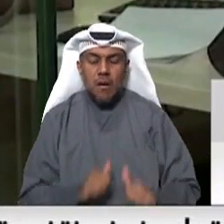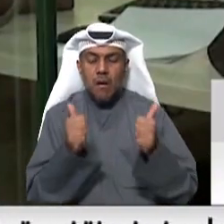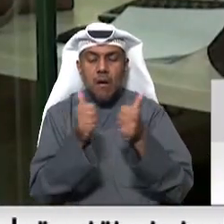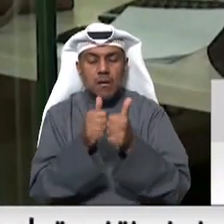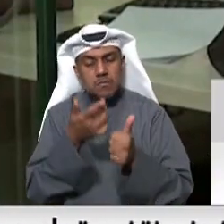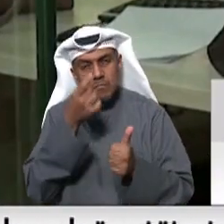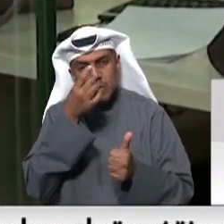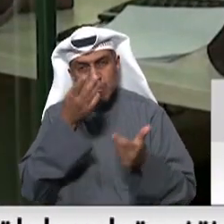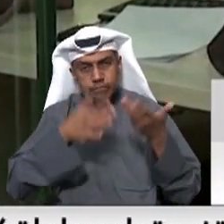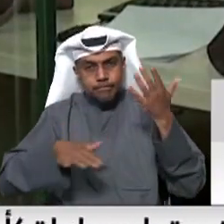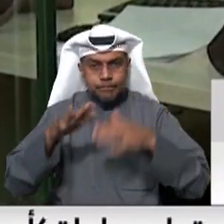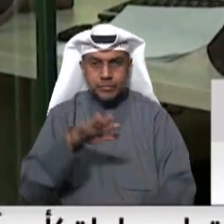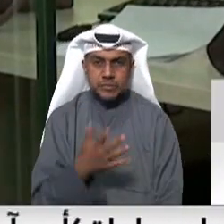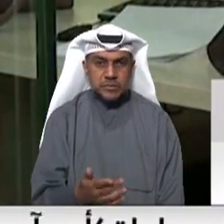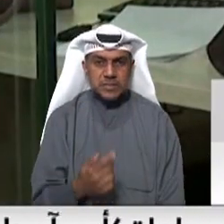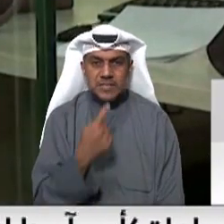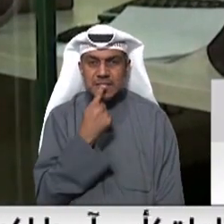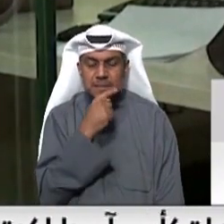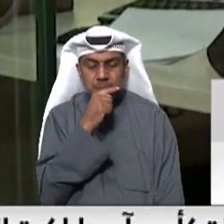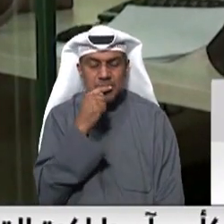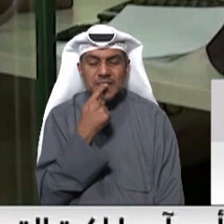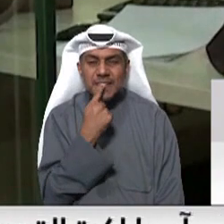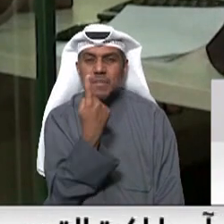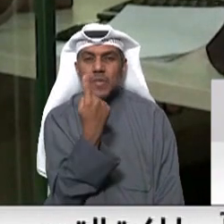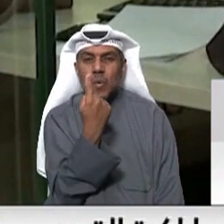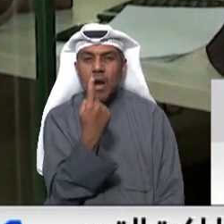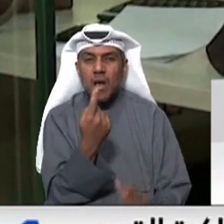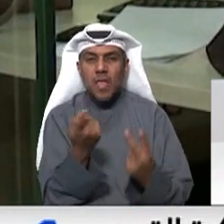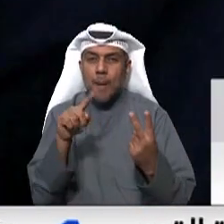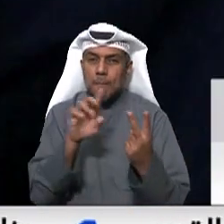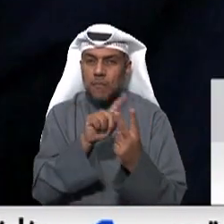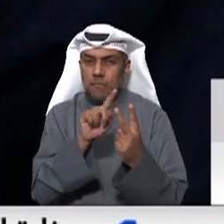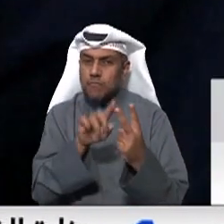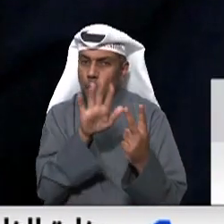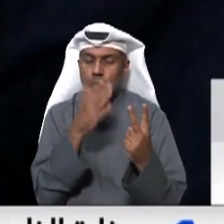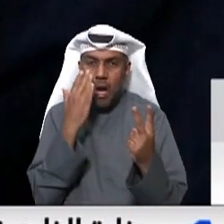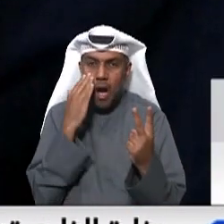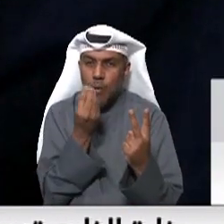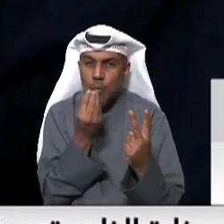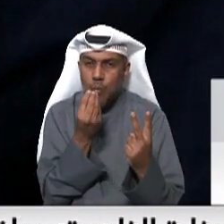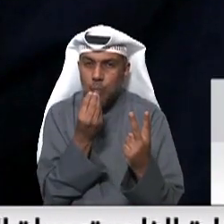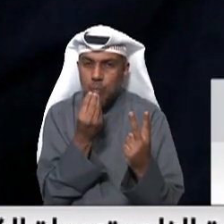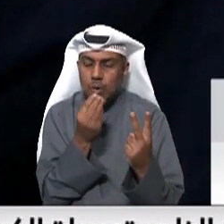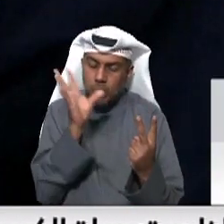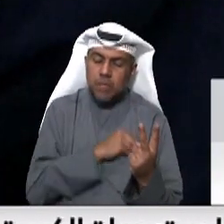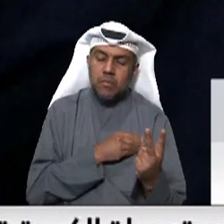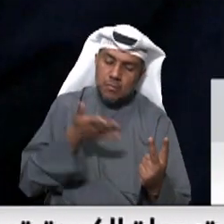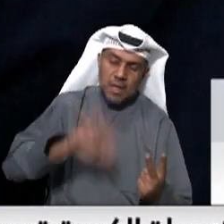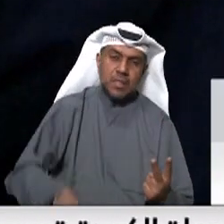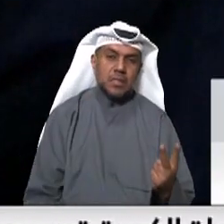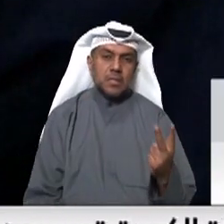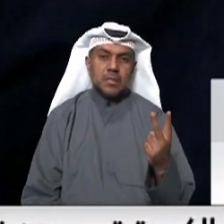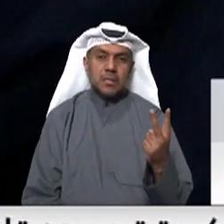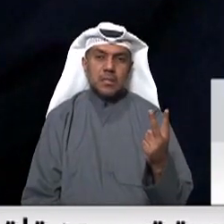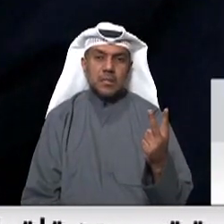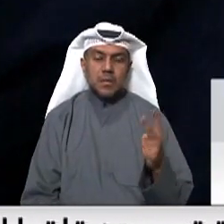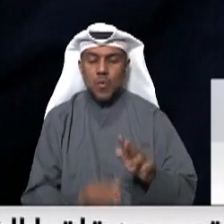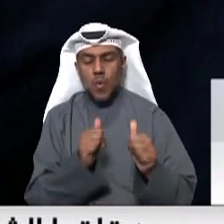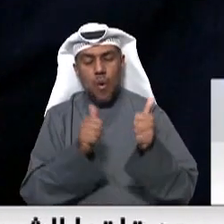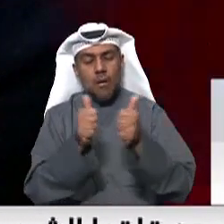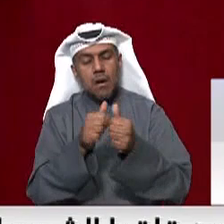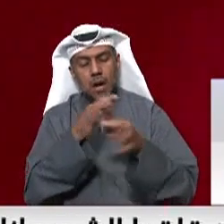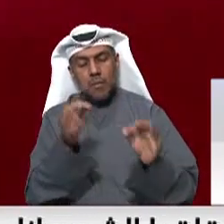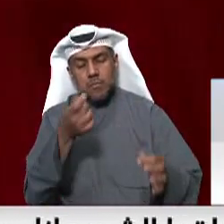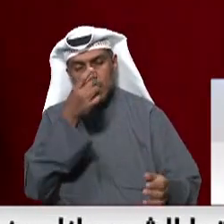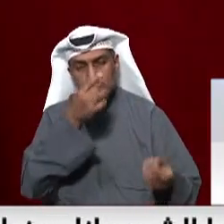في حين بقيت الطفلة هند وأحد أقاربها على قيد الحياة لبعض الوقت. من جهته أعلن الهلال الأحمر